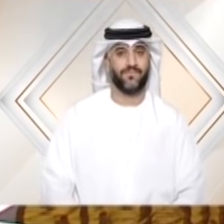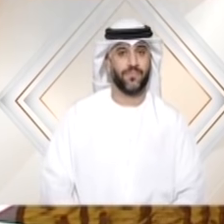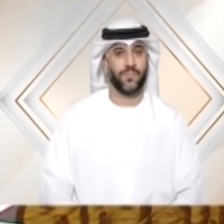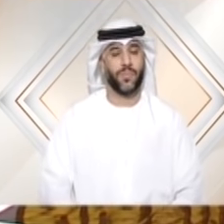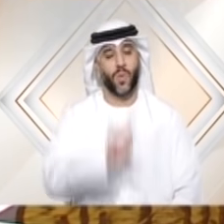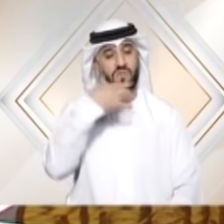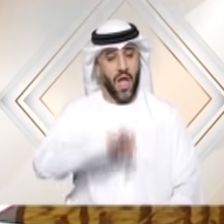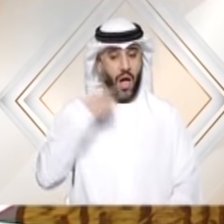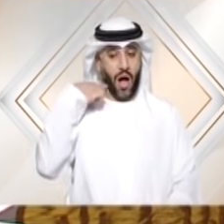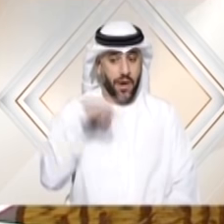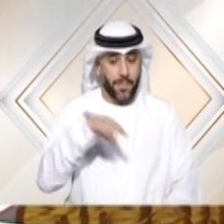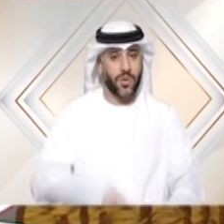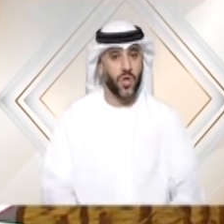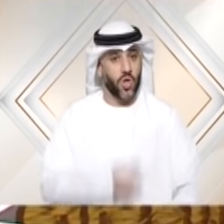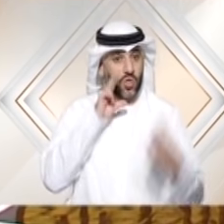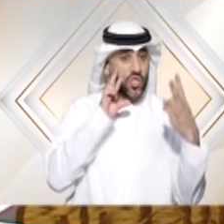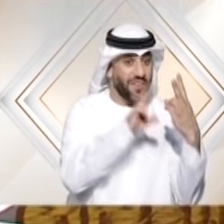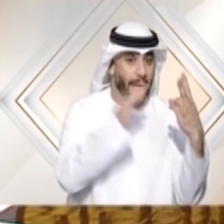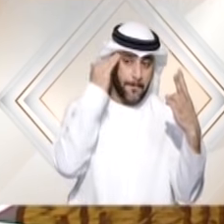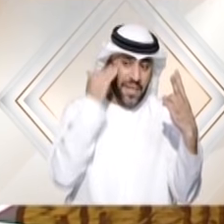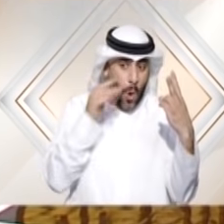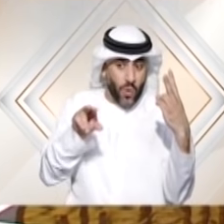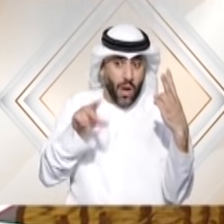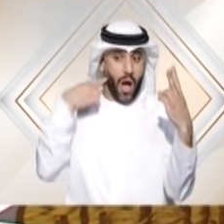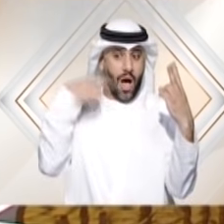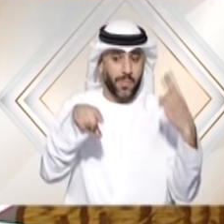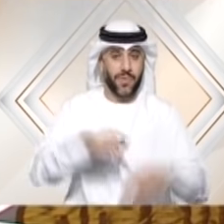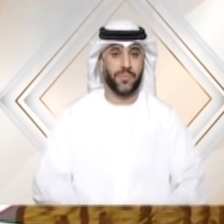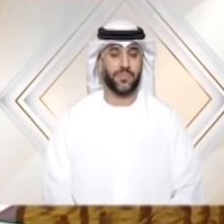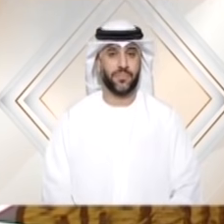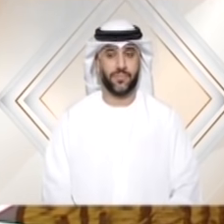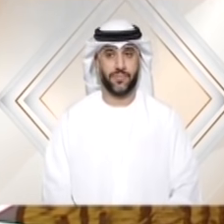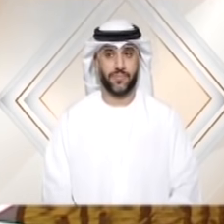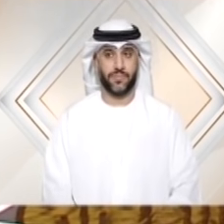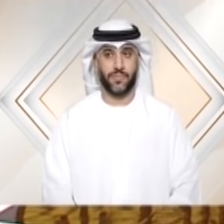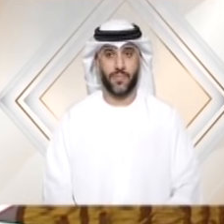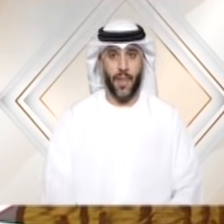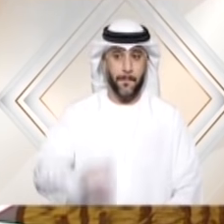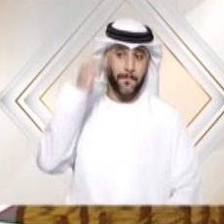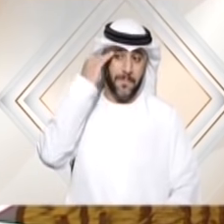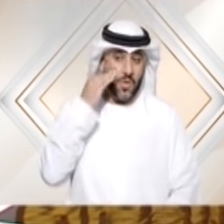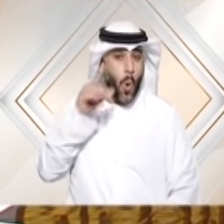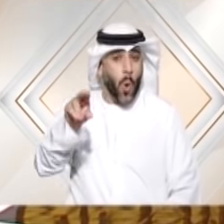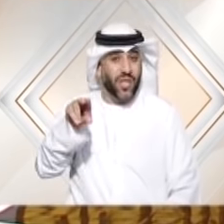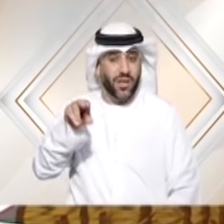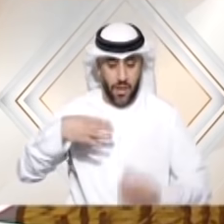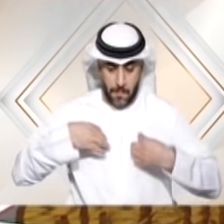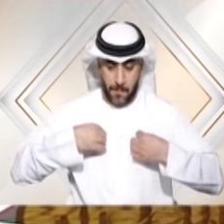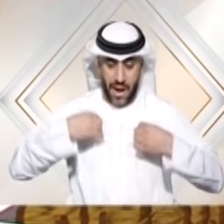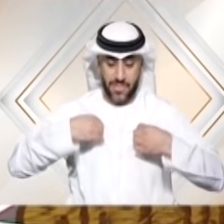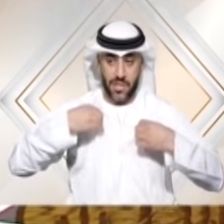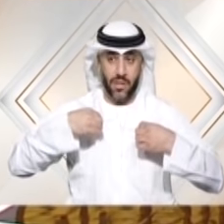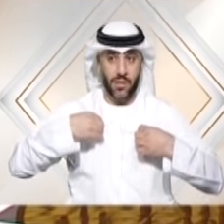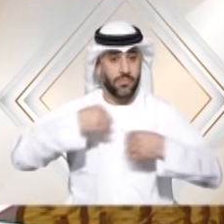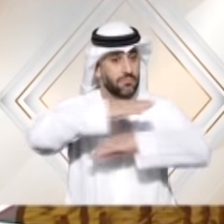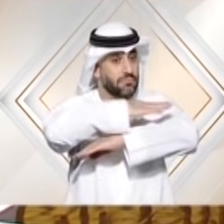لا أزل عليكم، إذا انكشف وجه أخته ديوث، إذا أخته مثلا لبست العباية مثلا وظهر طرف